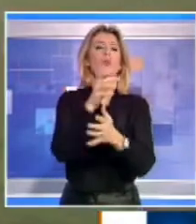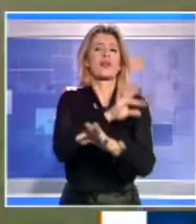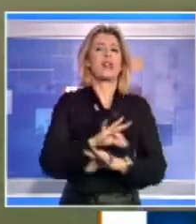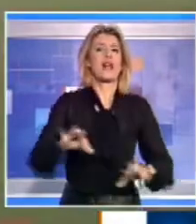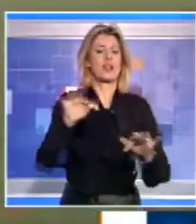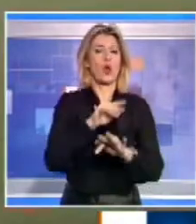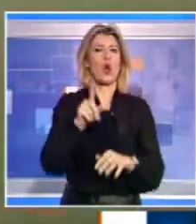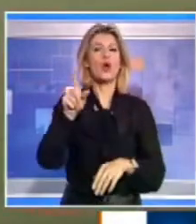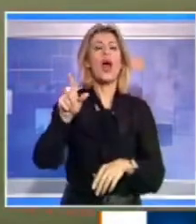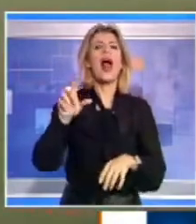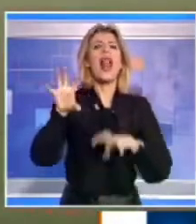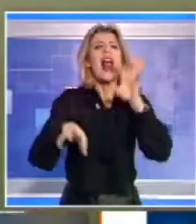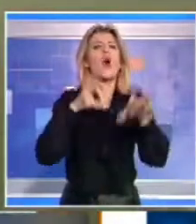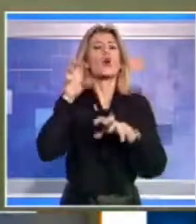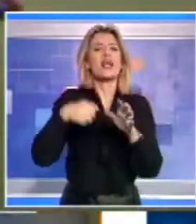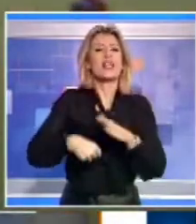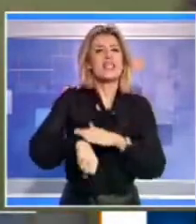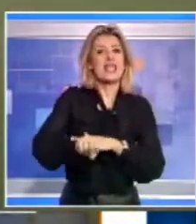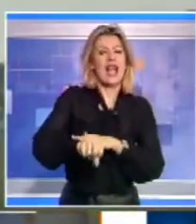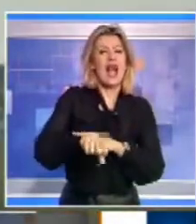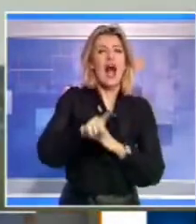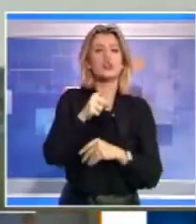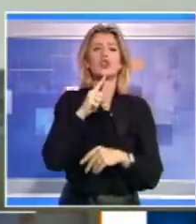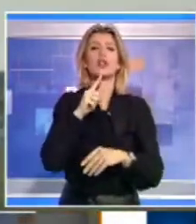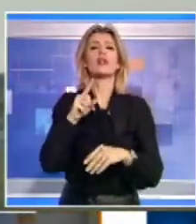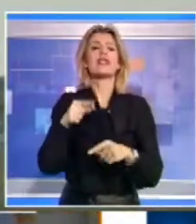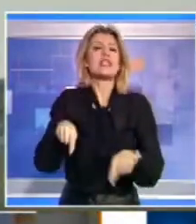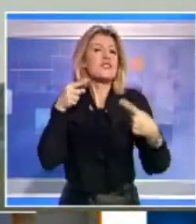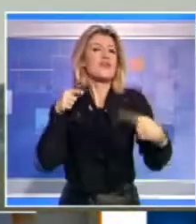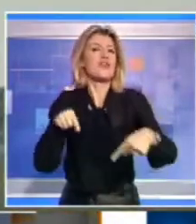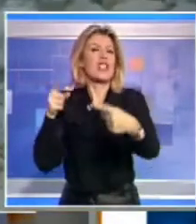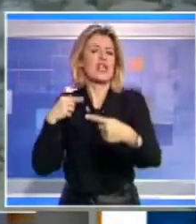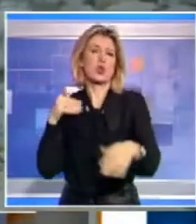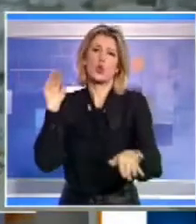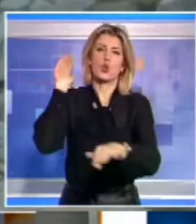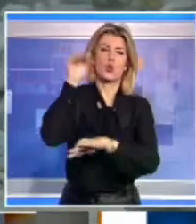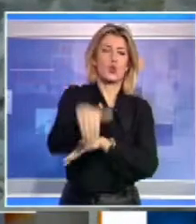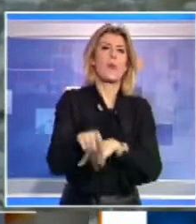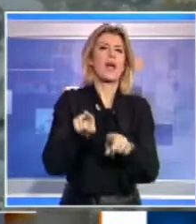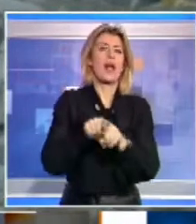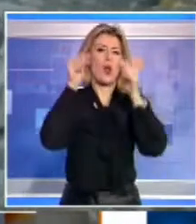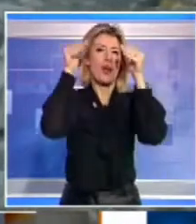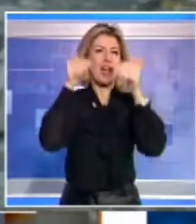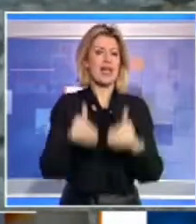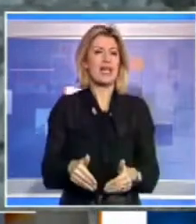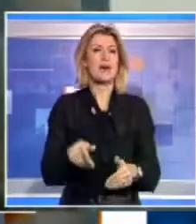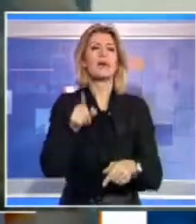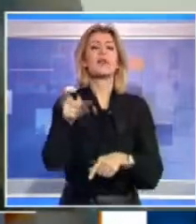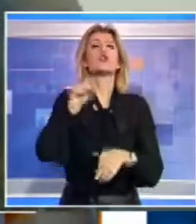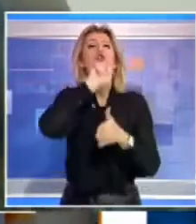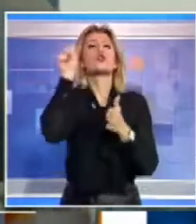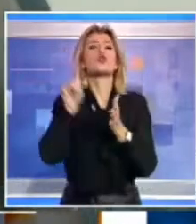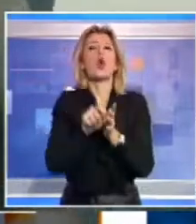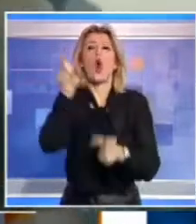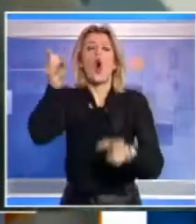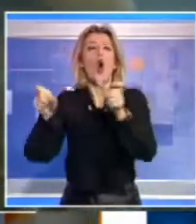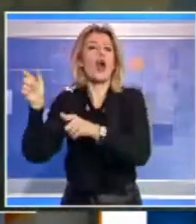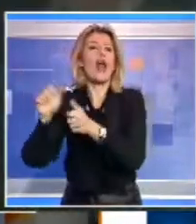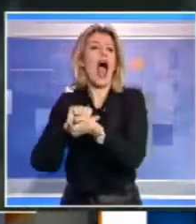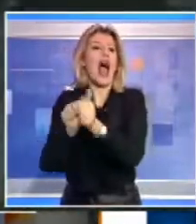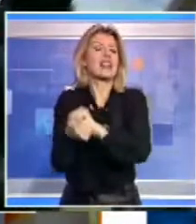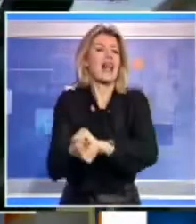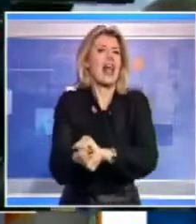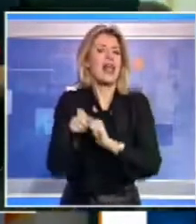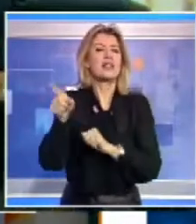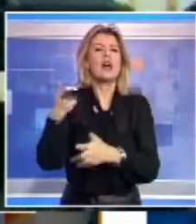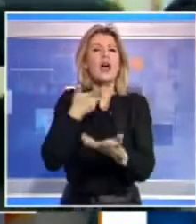Le leonesse del calcio, le sfide vinte da chi ha superato i propri limiti, le biografie di atleti che hanno fatto la storia della loro disciplina. Tutto